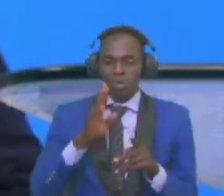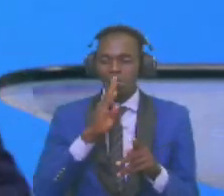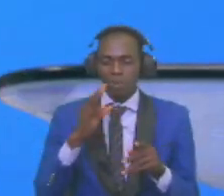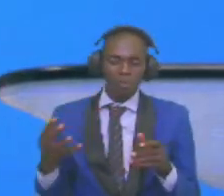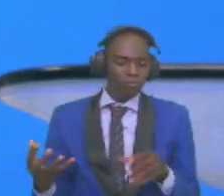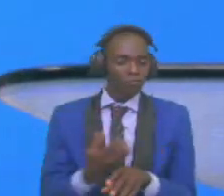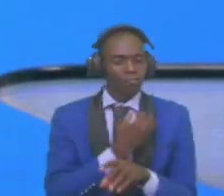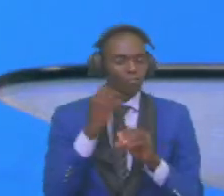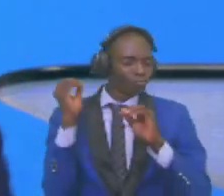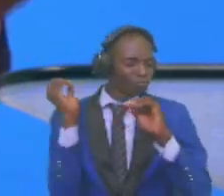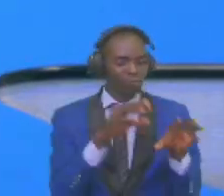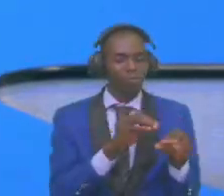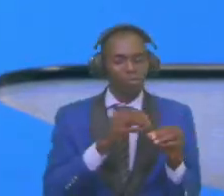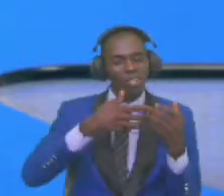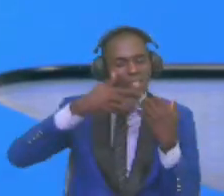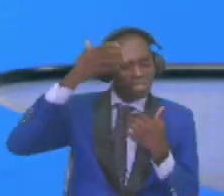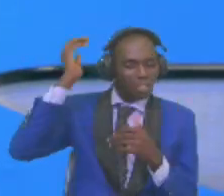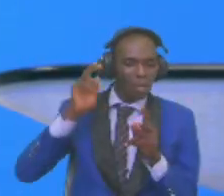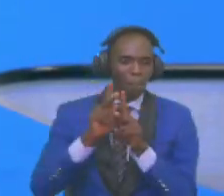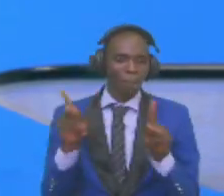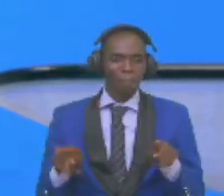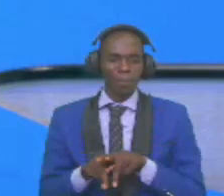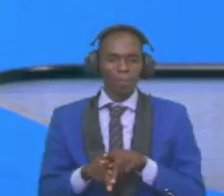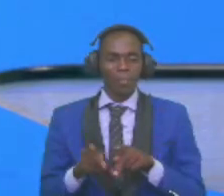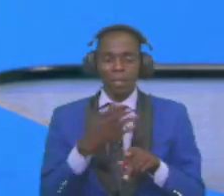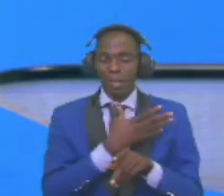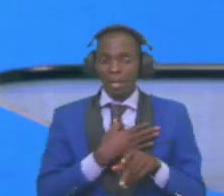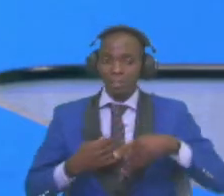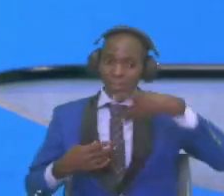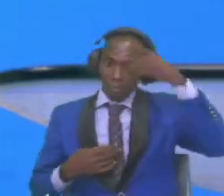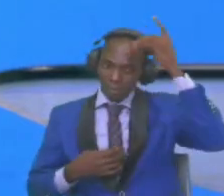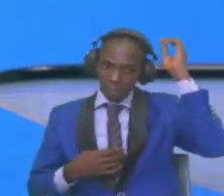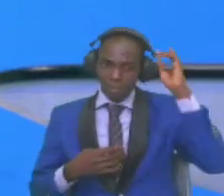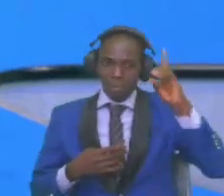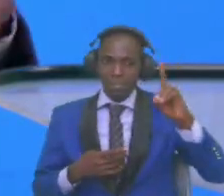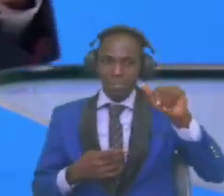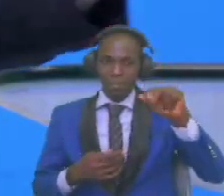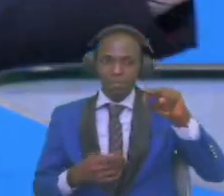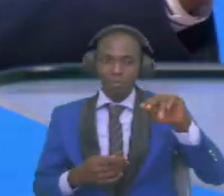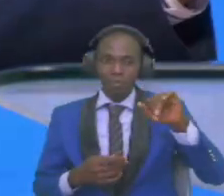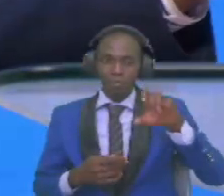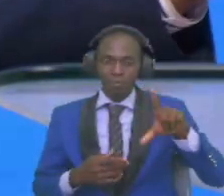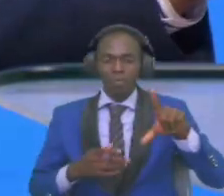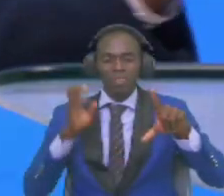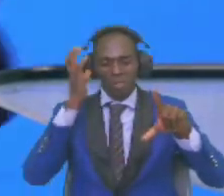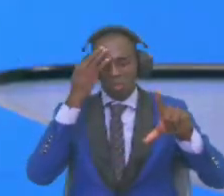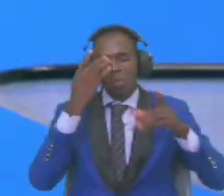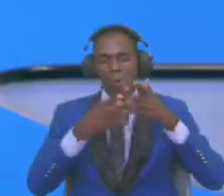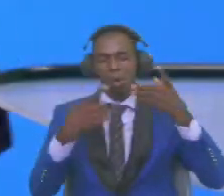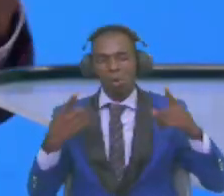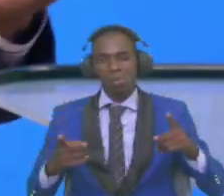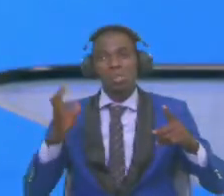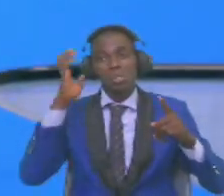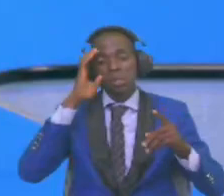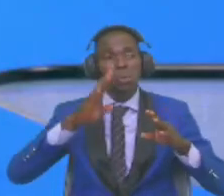elle c'était toi la personne sera jeté dans la fosse aux lions alors signé et celle d'agnès savais que ça